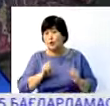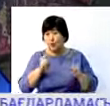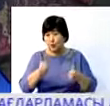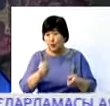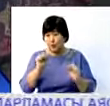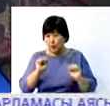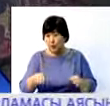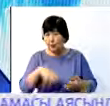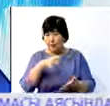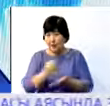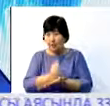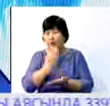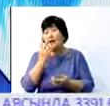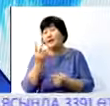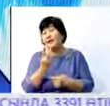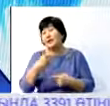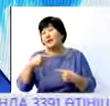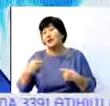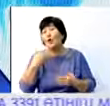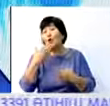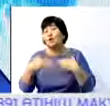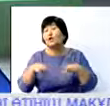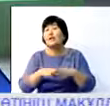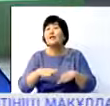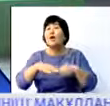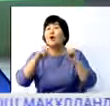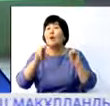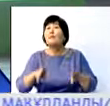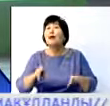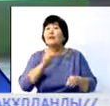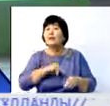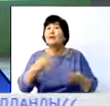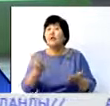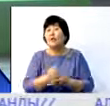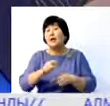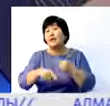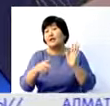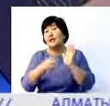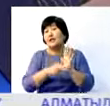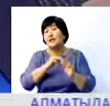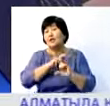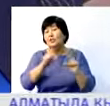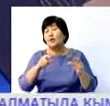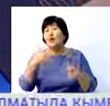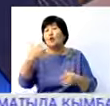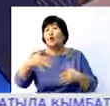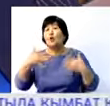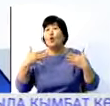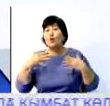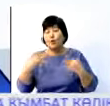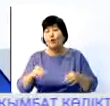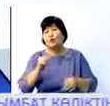орналасу мүмкіндігіне ие болса, енді бірі сұранысына сай маман табады. Кезекті шарада 8 мекеме тарапынан 50 бос жұмыс орны